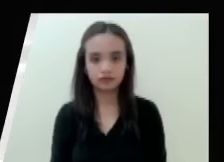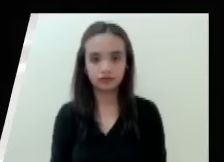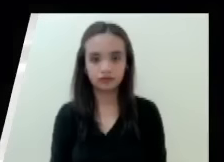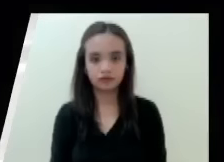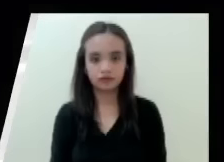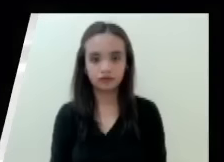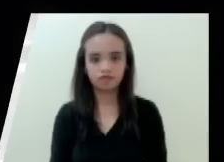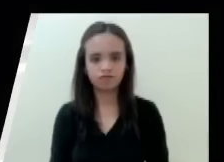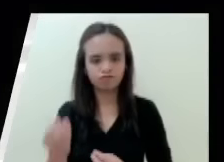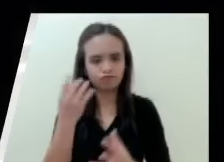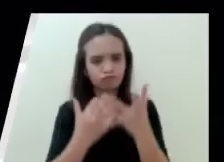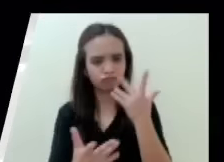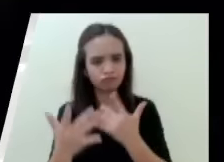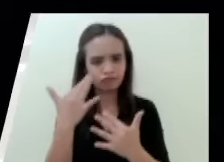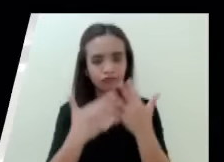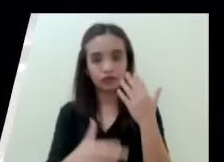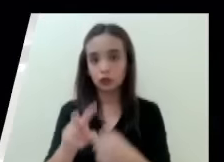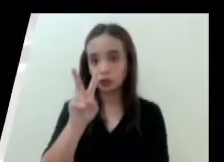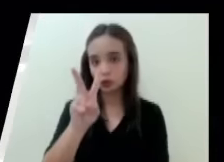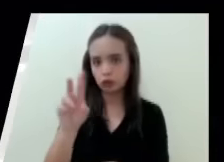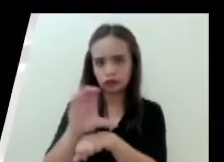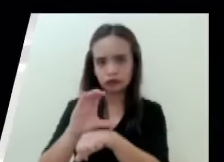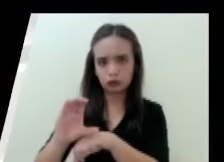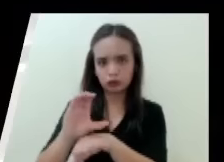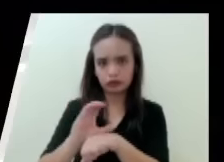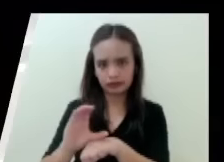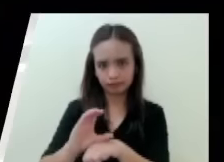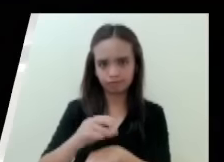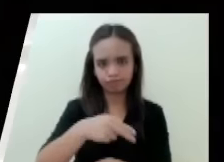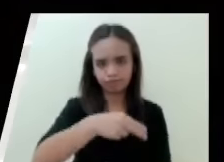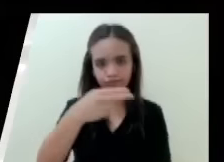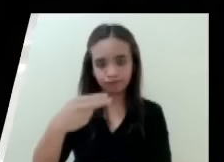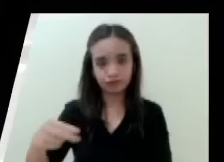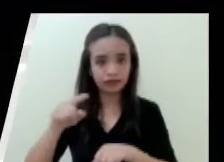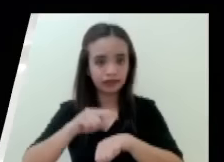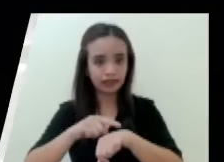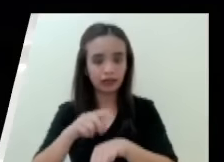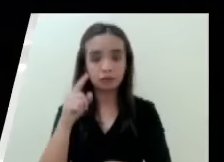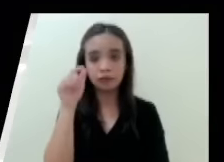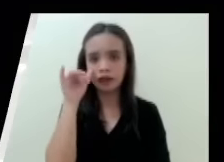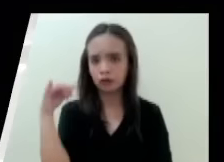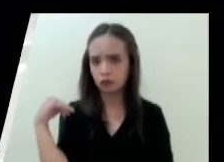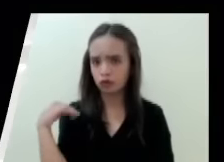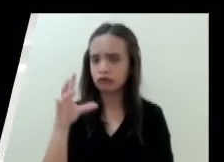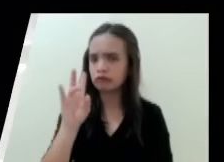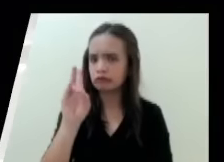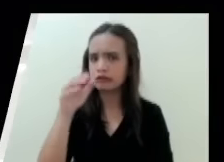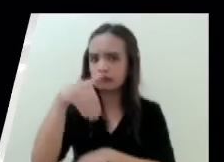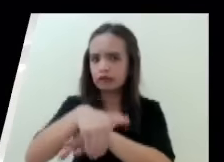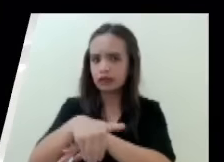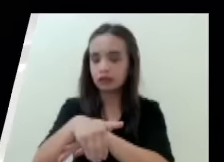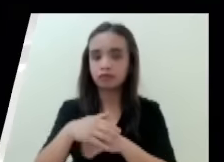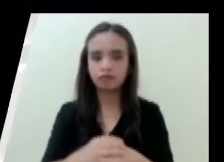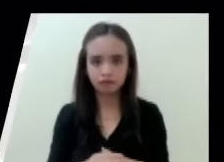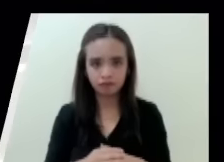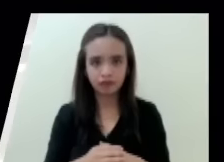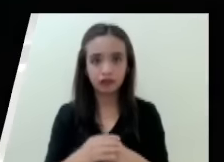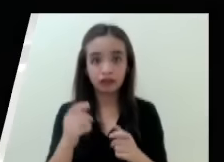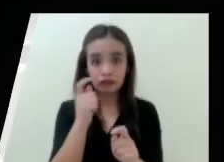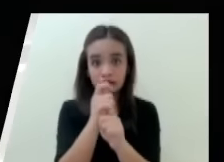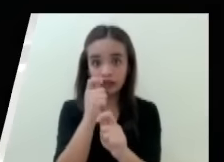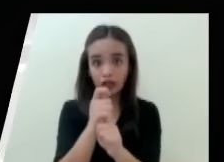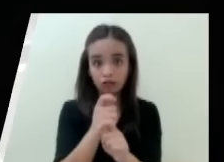Nagliyab ang dalawang Chocolate Hill sa Bohol pasado alas 7 kagabi. Nahirapang makapasok sa lugar ang mga truck ng